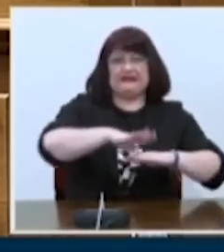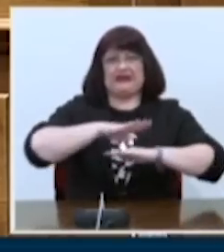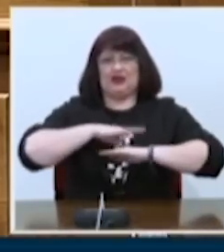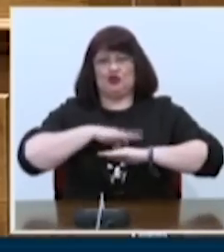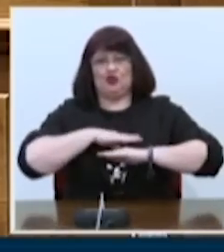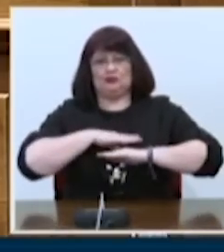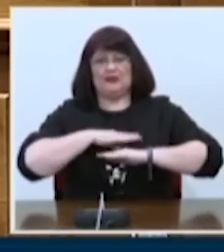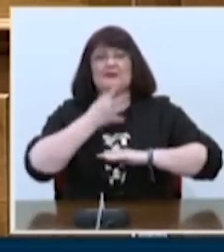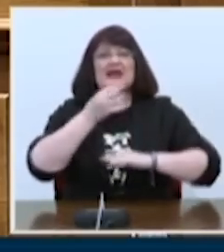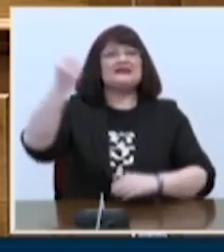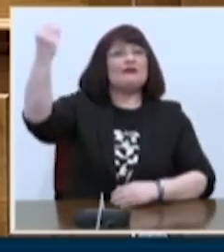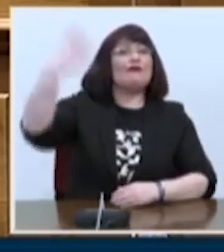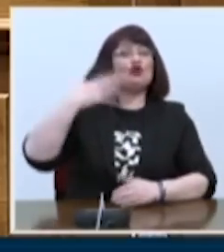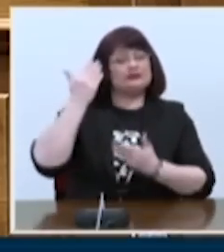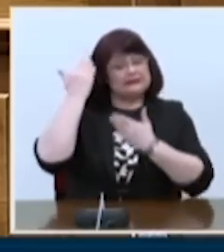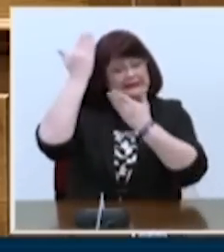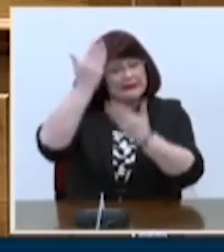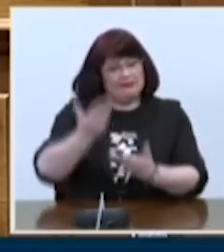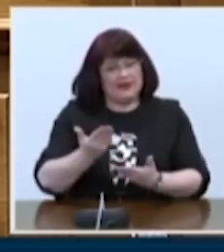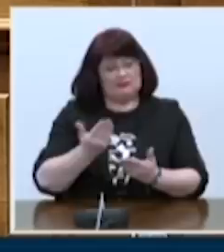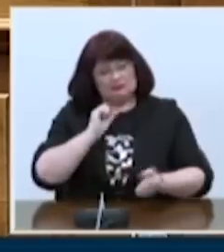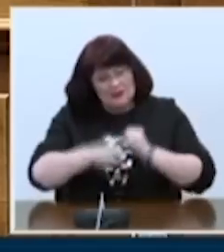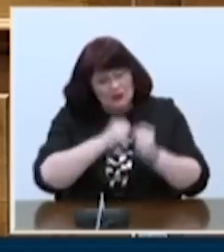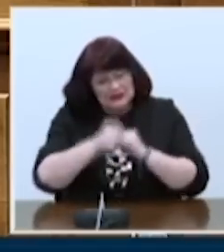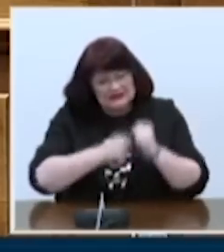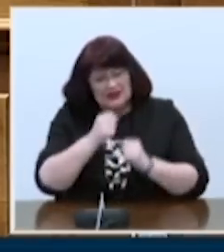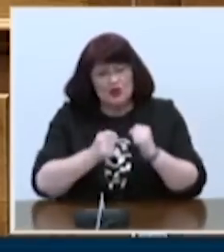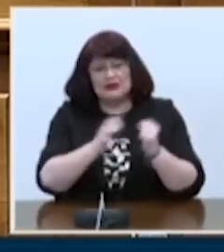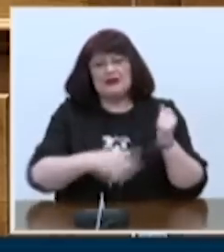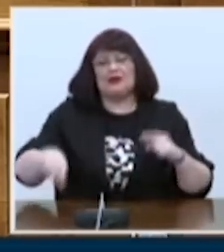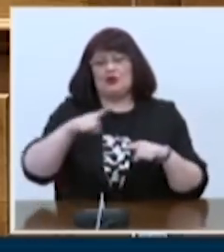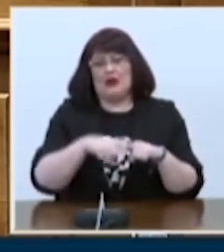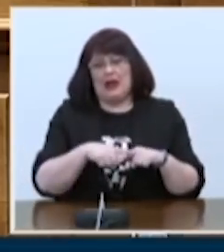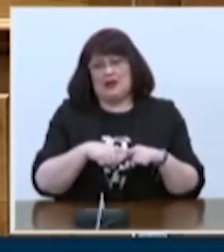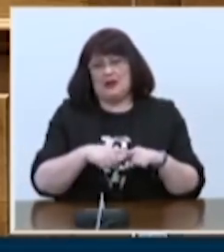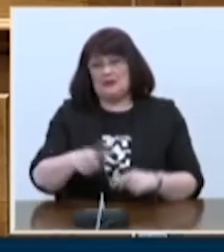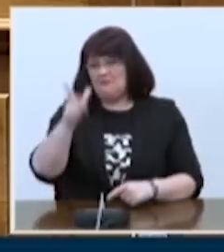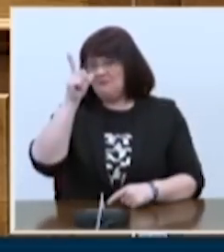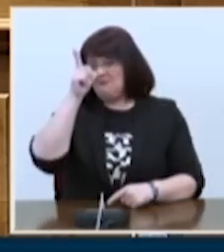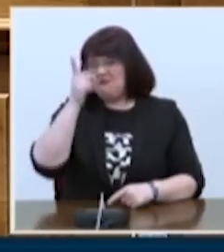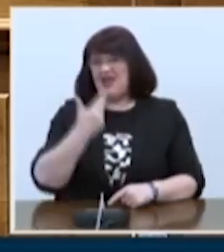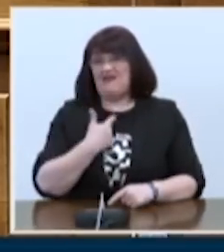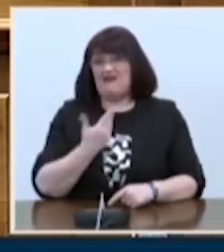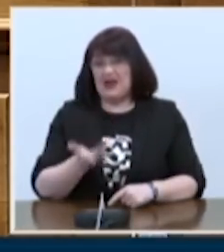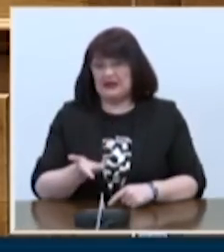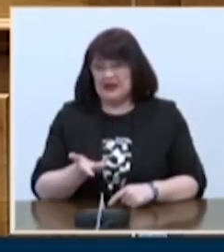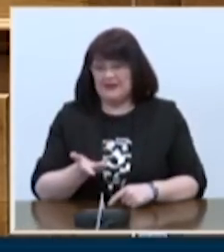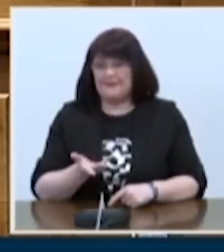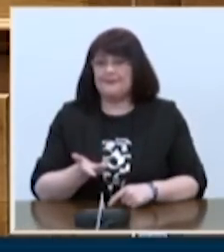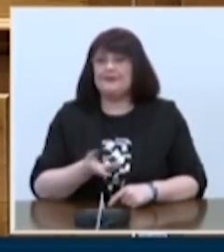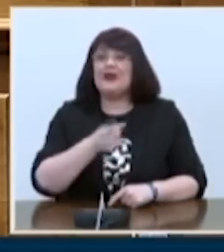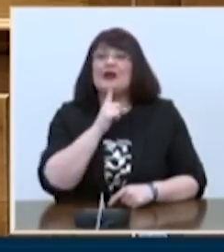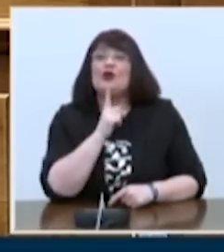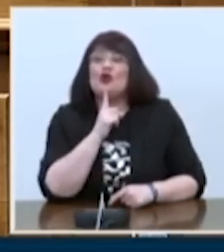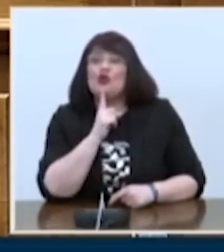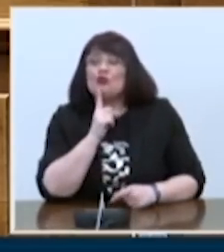φώτισε και τίμησε την αγωνιστικότητα αυτού του λαού, την περηφάνεια του ελληνικού λαού. Όπως και